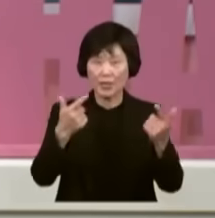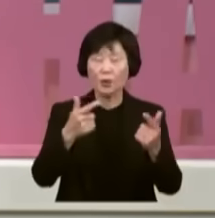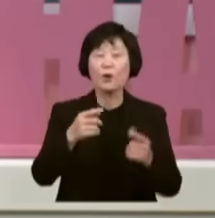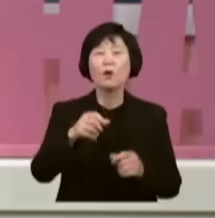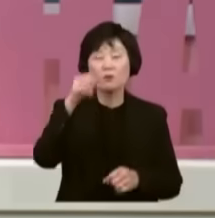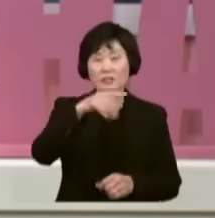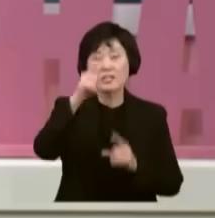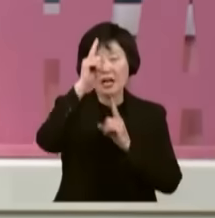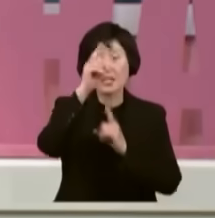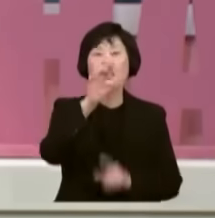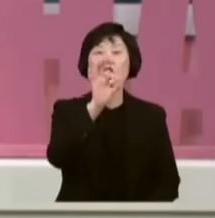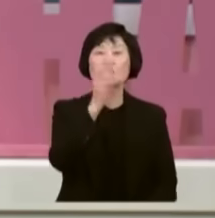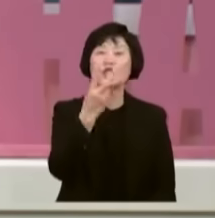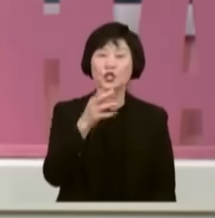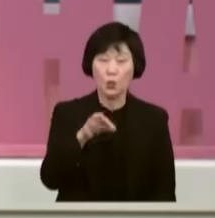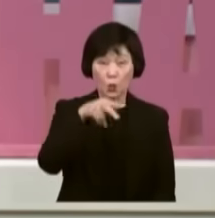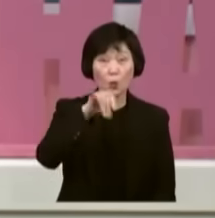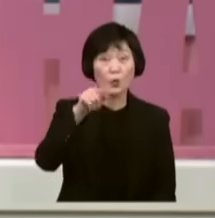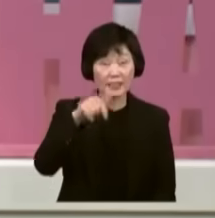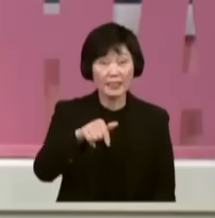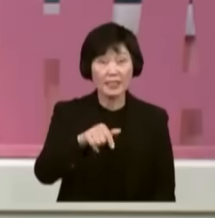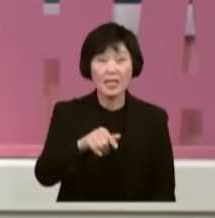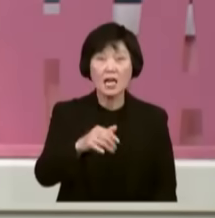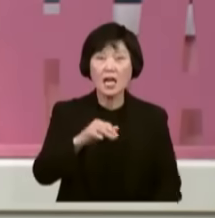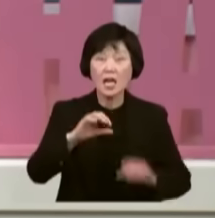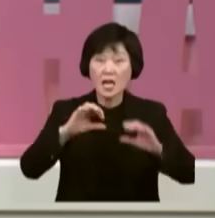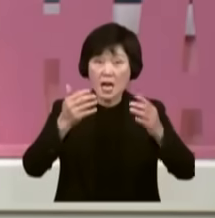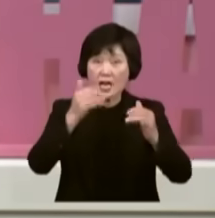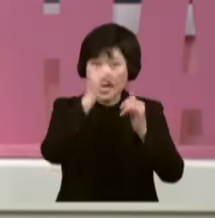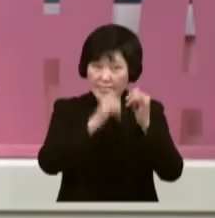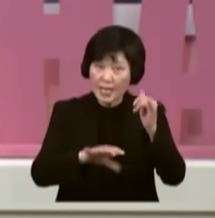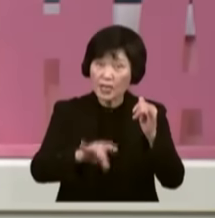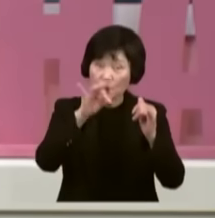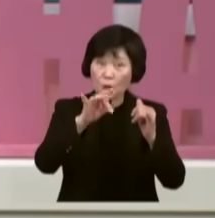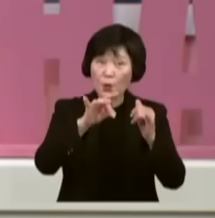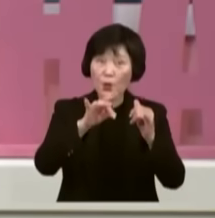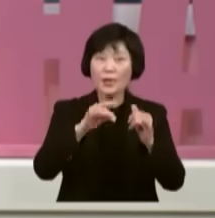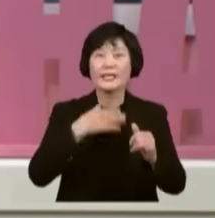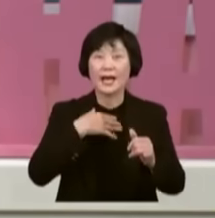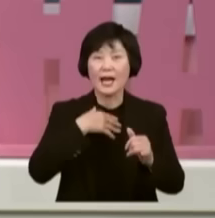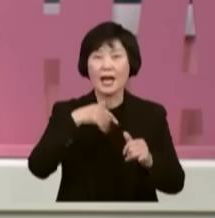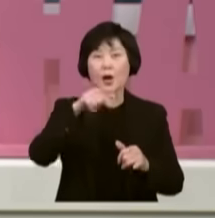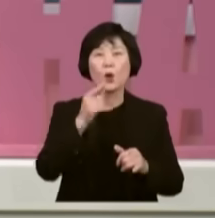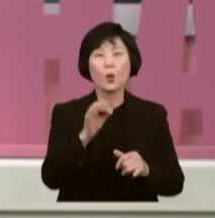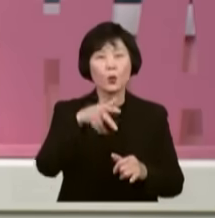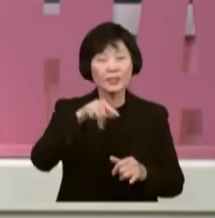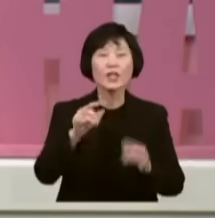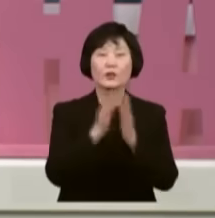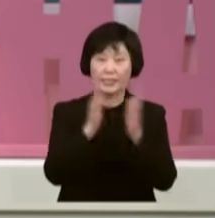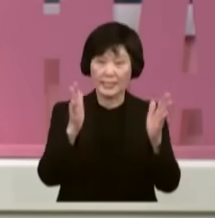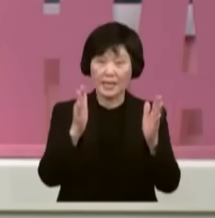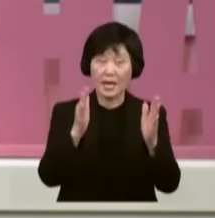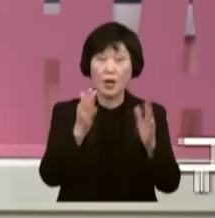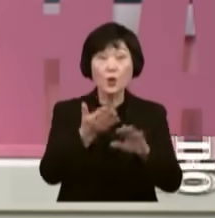이용식으로 그러니까 최초의 네. 우리나라 최초의 공채로 네. 이제 시작을 했죠. 네. 이제 그동안에 제